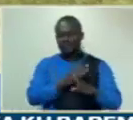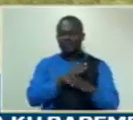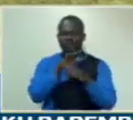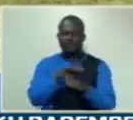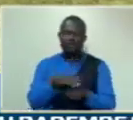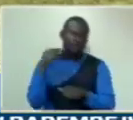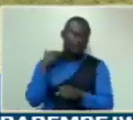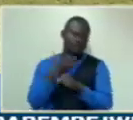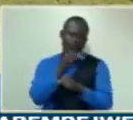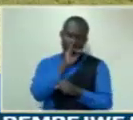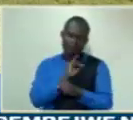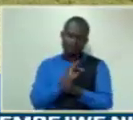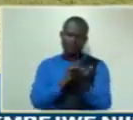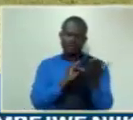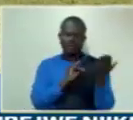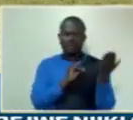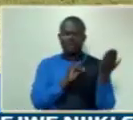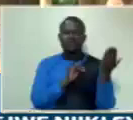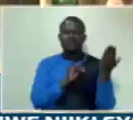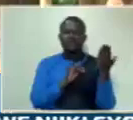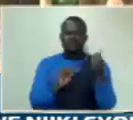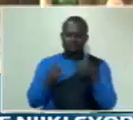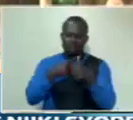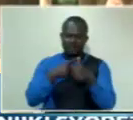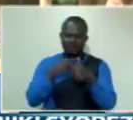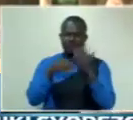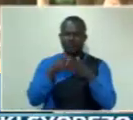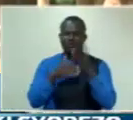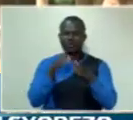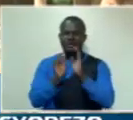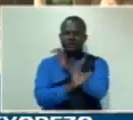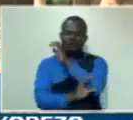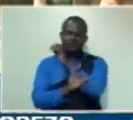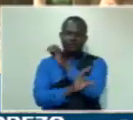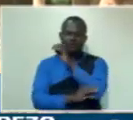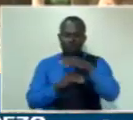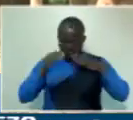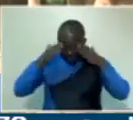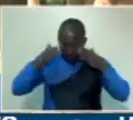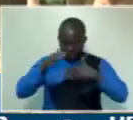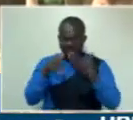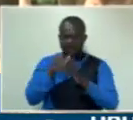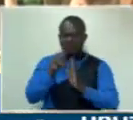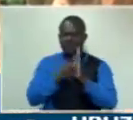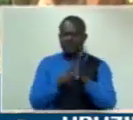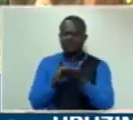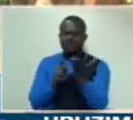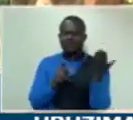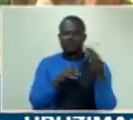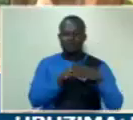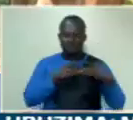yakorewe abatutsi kuruba ku ruhembe mu kubaka igihugu mu gushimangira ihame